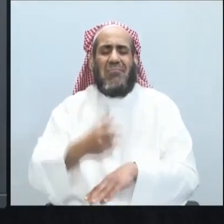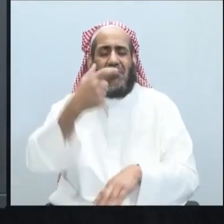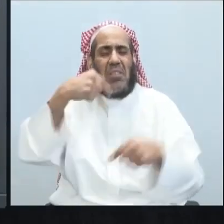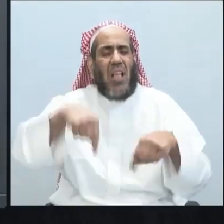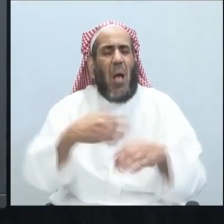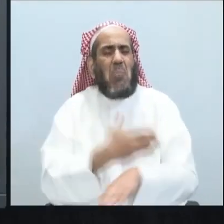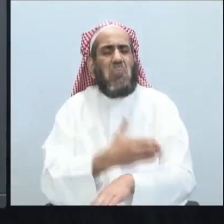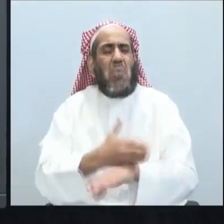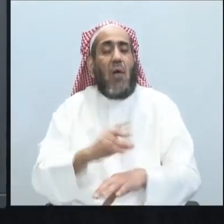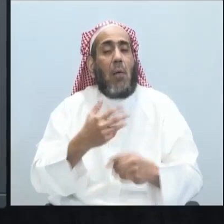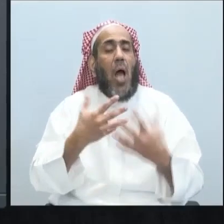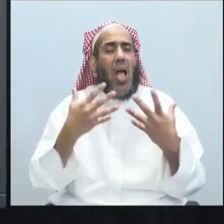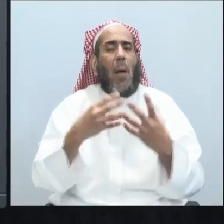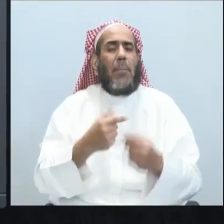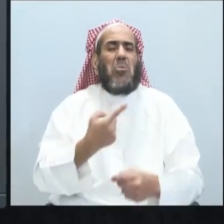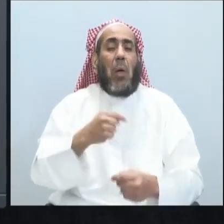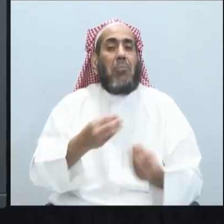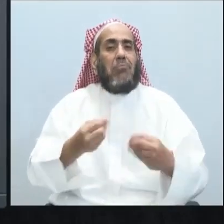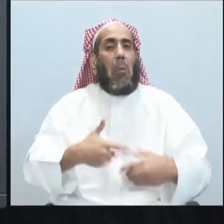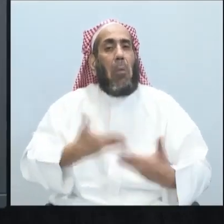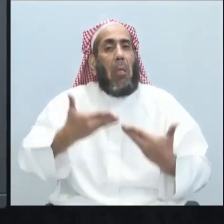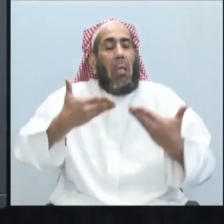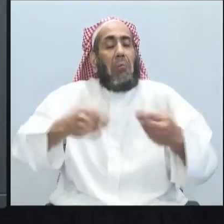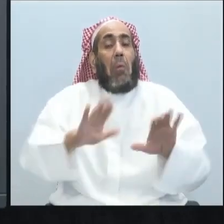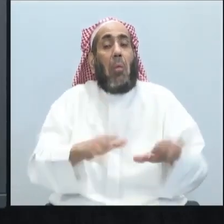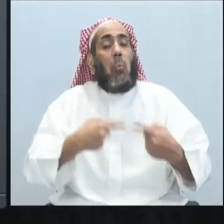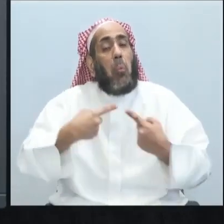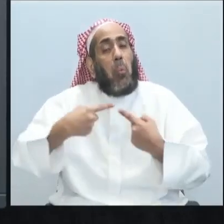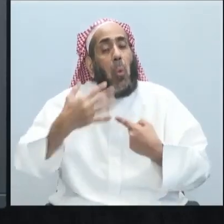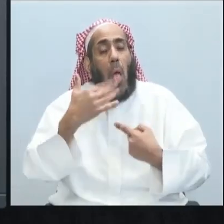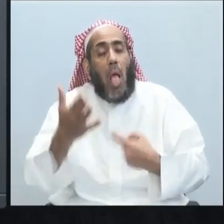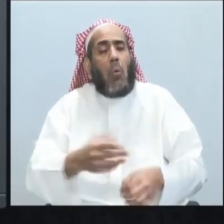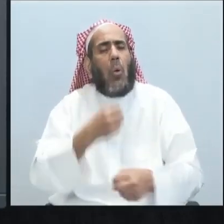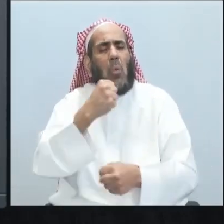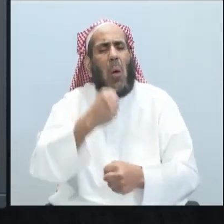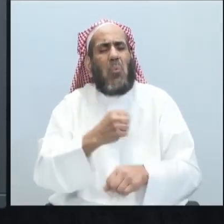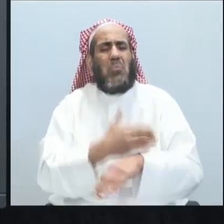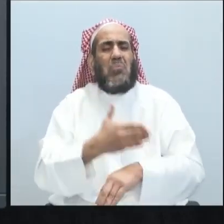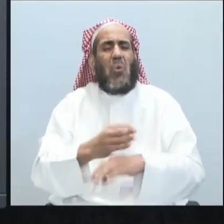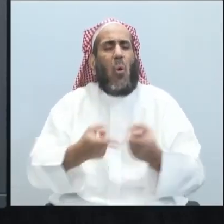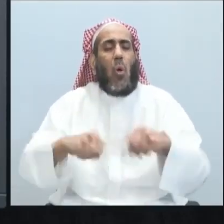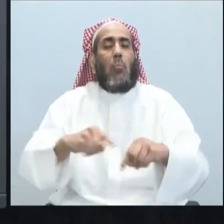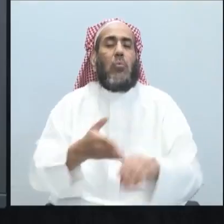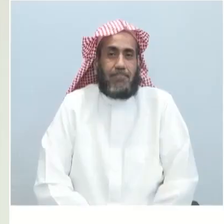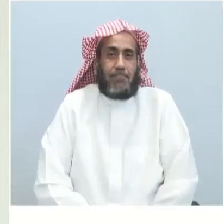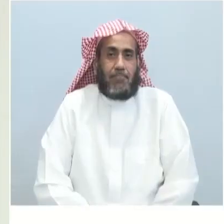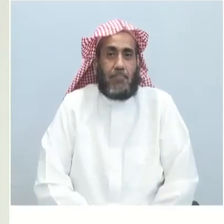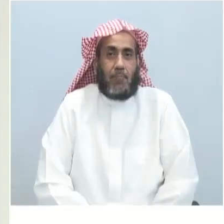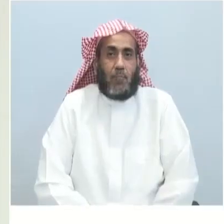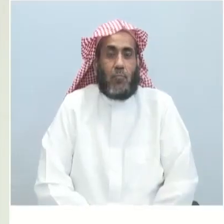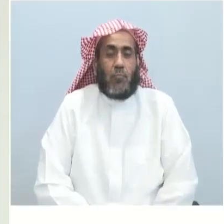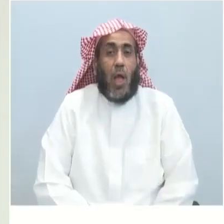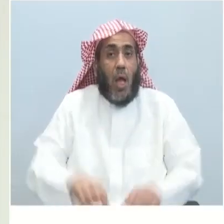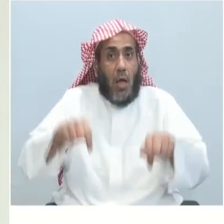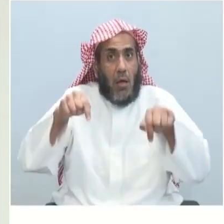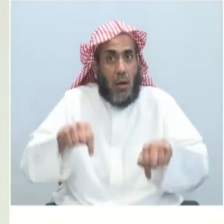تعب فما اعجب الا من راغب في ازدياد عجب من يريد هذه الحياه وهي كلها تعب ومشقه وسيموت في النهايه